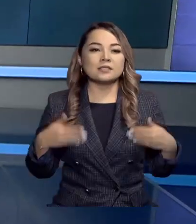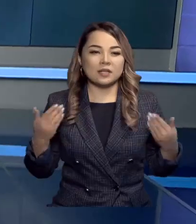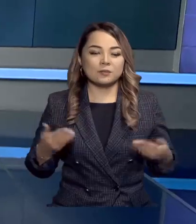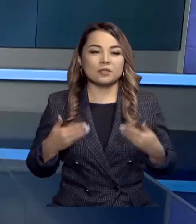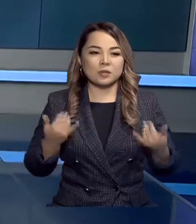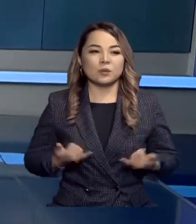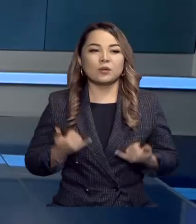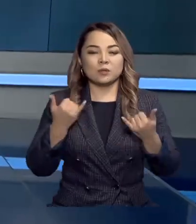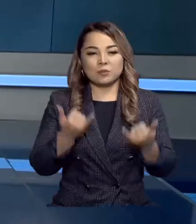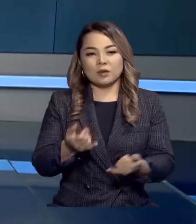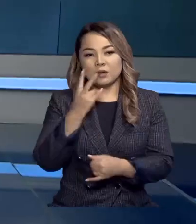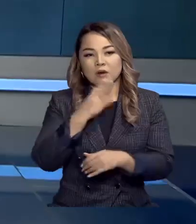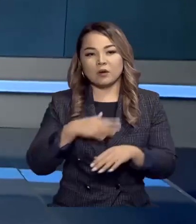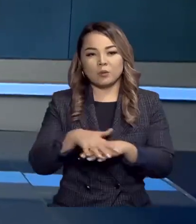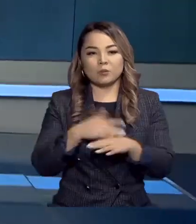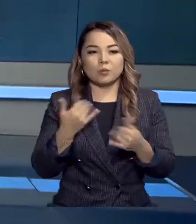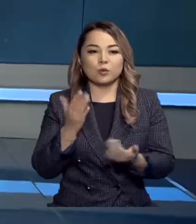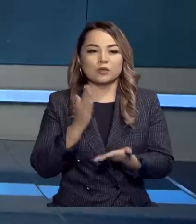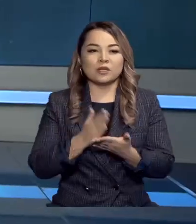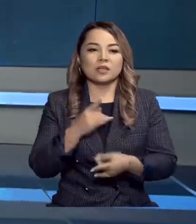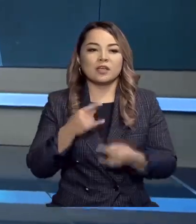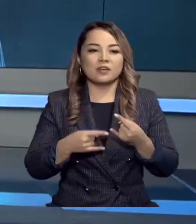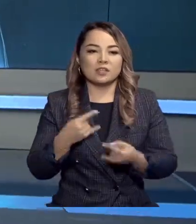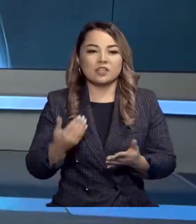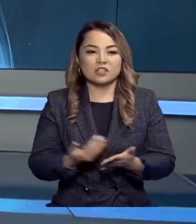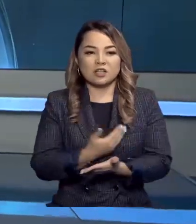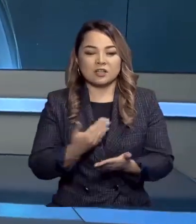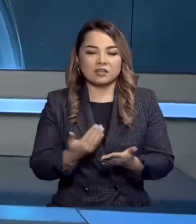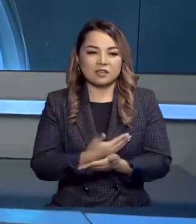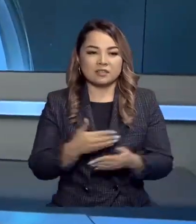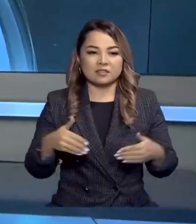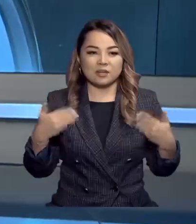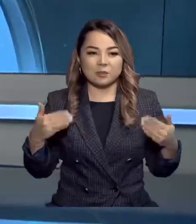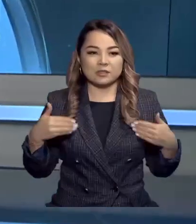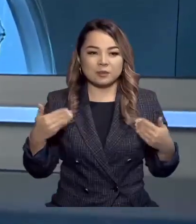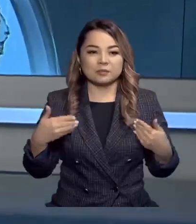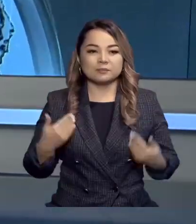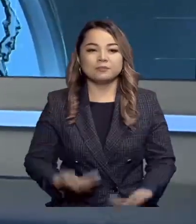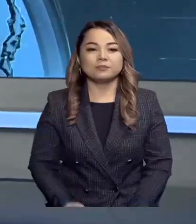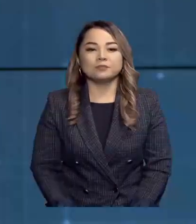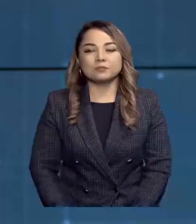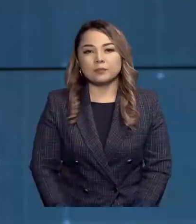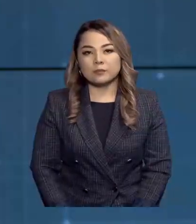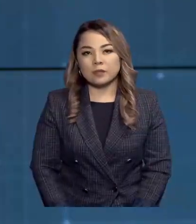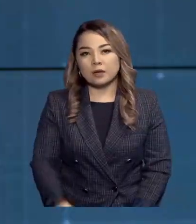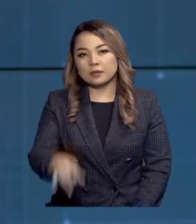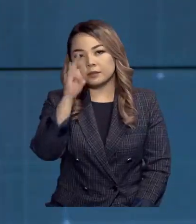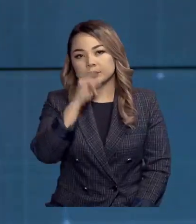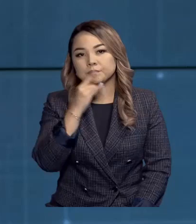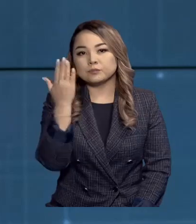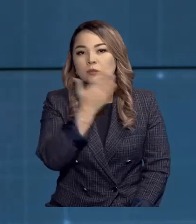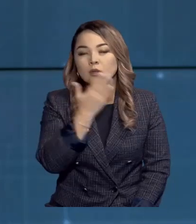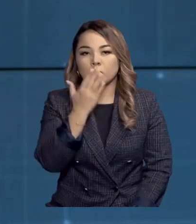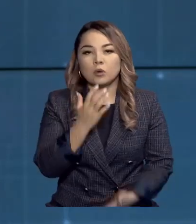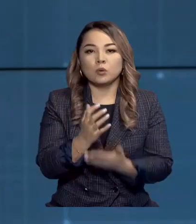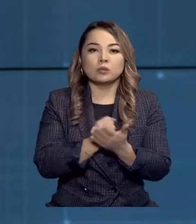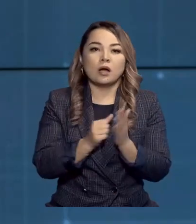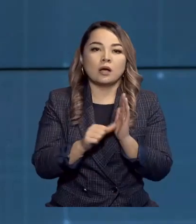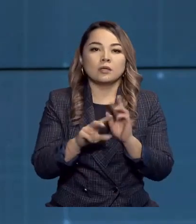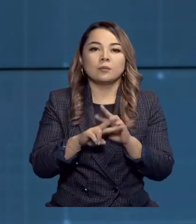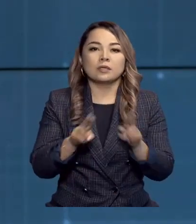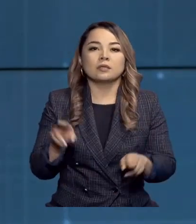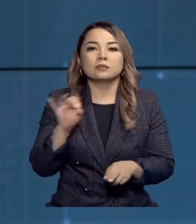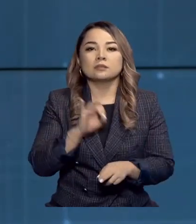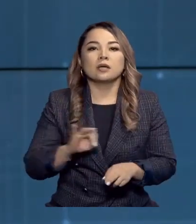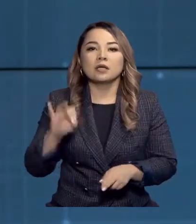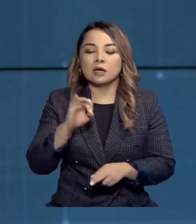Армысыздар, тікелей эфирде ақпарат. Студияда Ләйлә Дулатқызы, сурда аудармада әріптесім Шырын Жанғабыл. Қазақ киносының қоржыны 6 бірдей